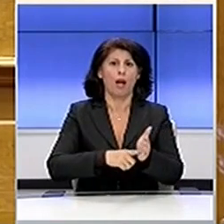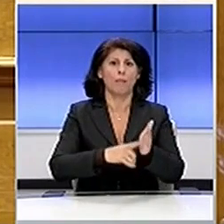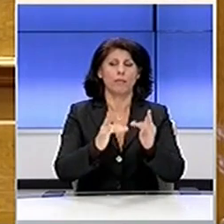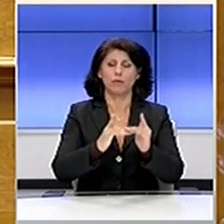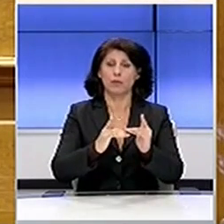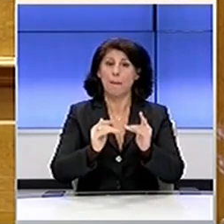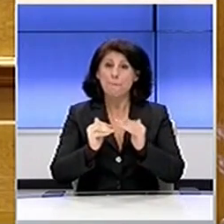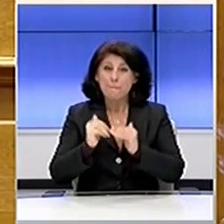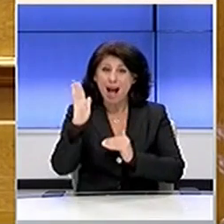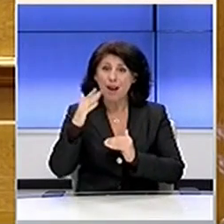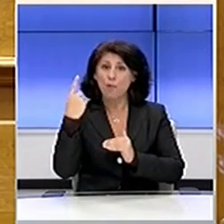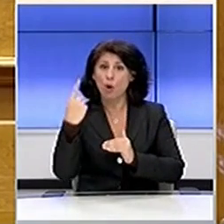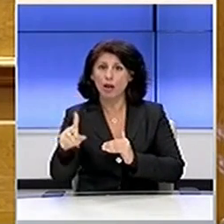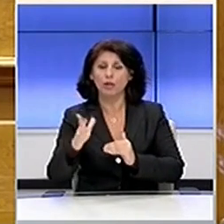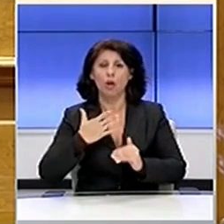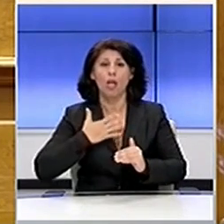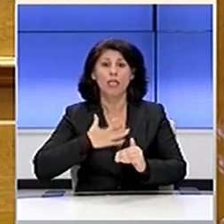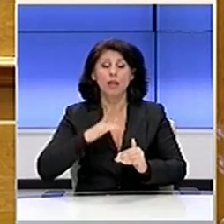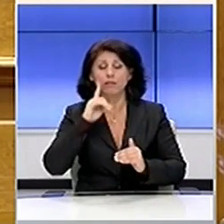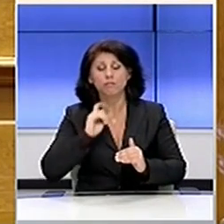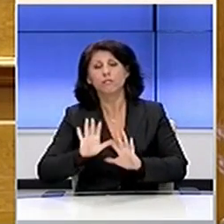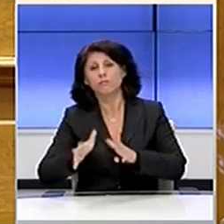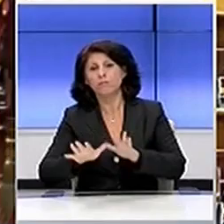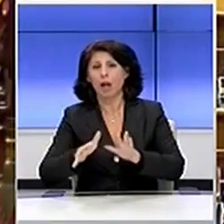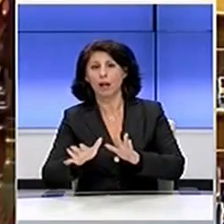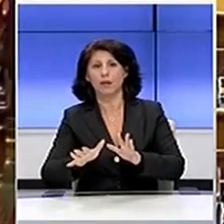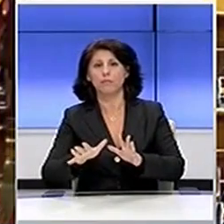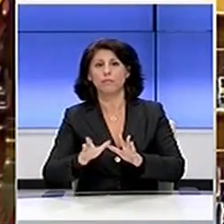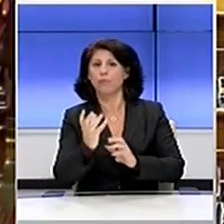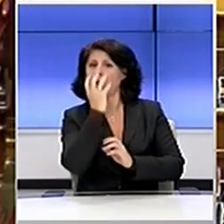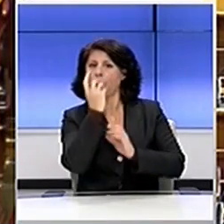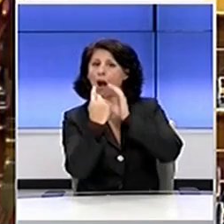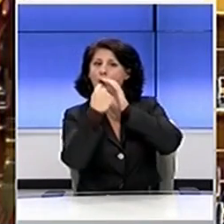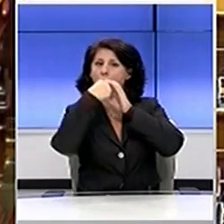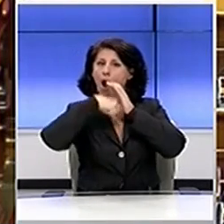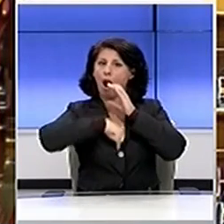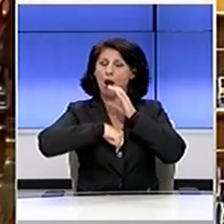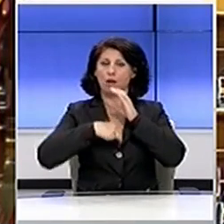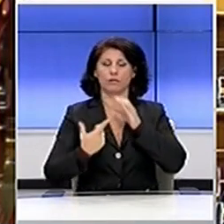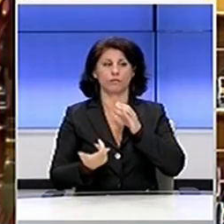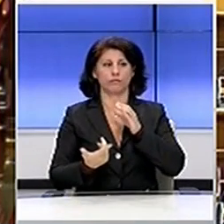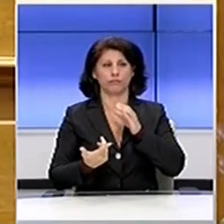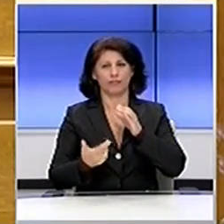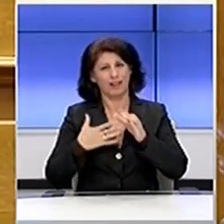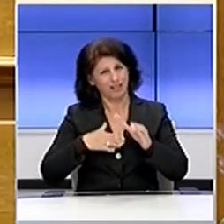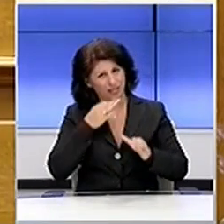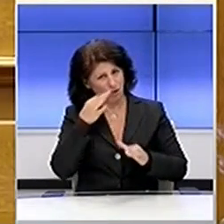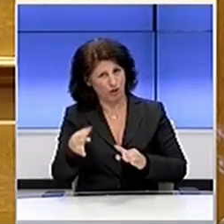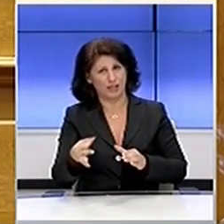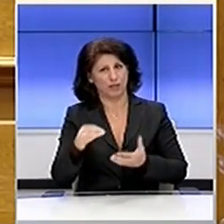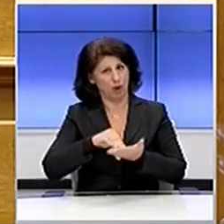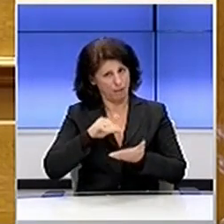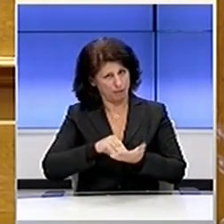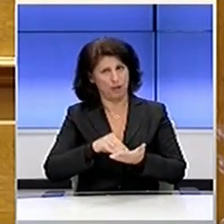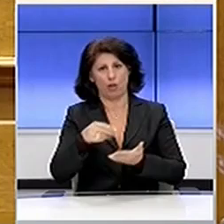να χρειαζόντουσαν μονάδα εντατικής θεραπείας. Και θέλω να κάνω και ένα σχόλιο για τις μονάδες εντατικής